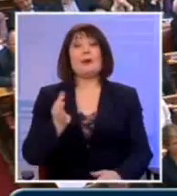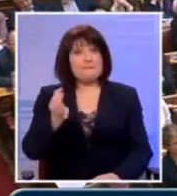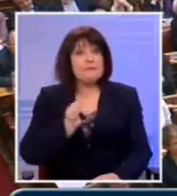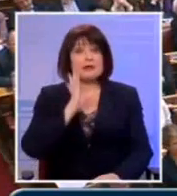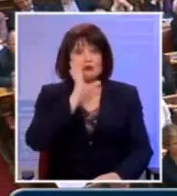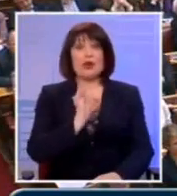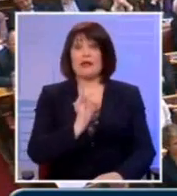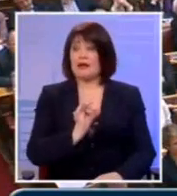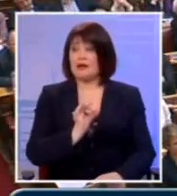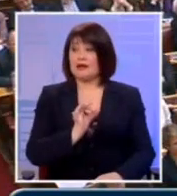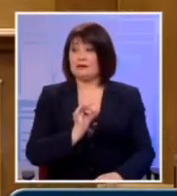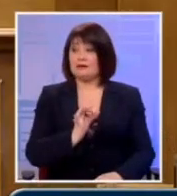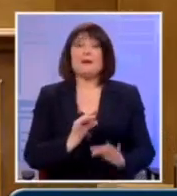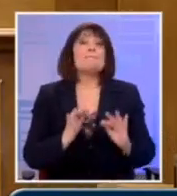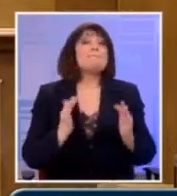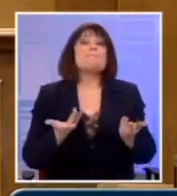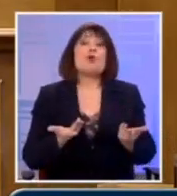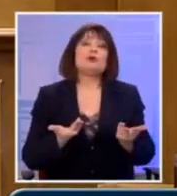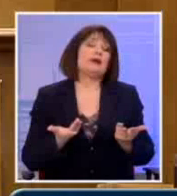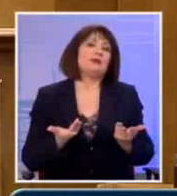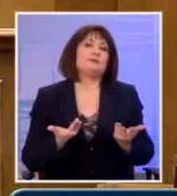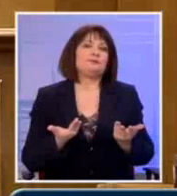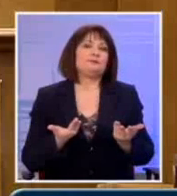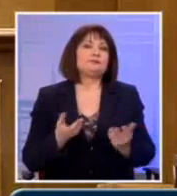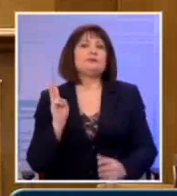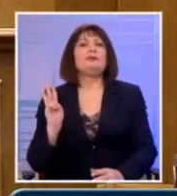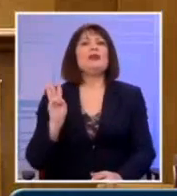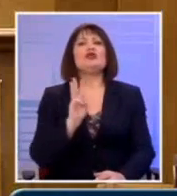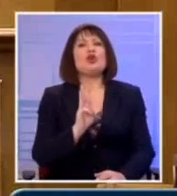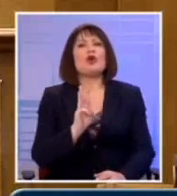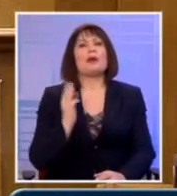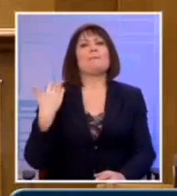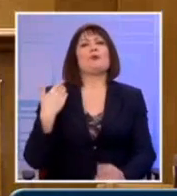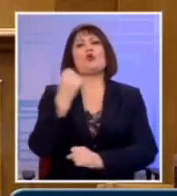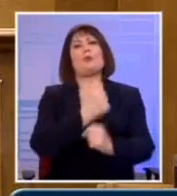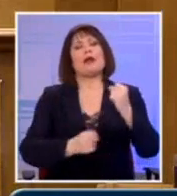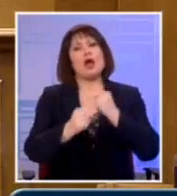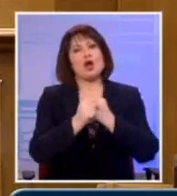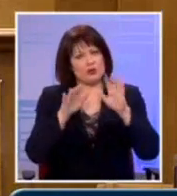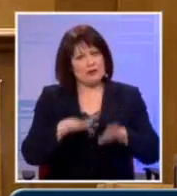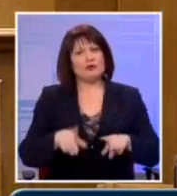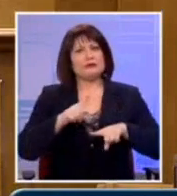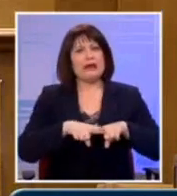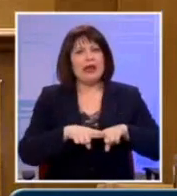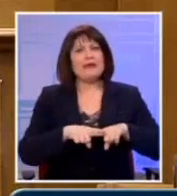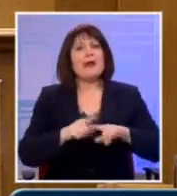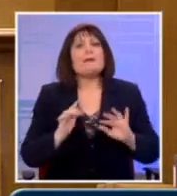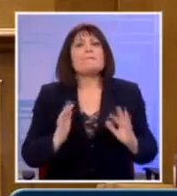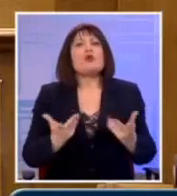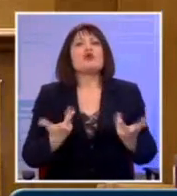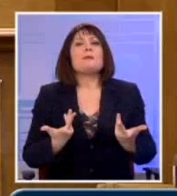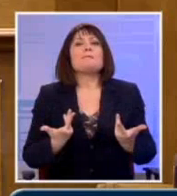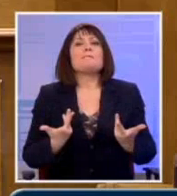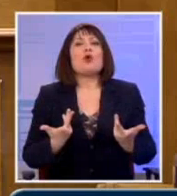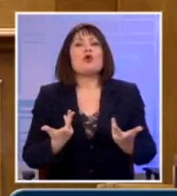πείτε μου αλήθεια, πότε η Τρόικα τα προηγούμενα χρόνια που ήταν στην Ελλάδα, πότε χτύπησε